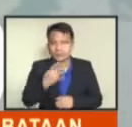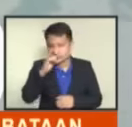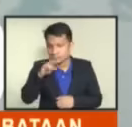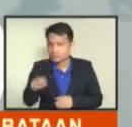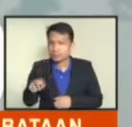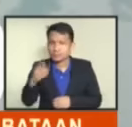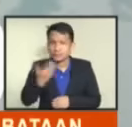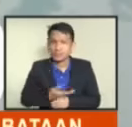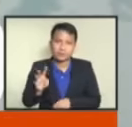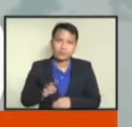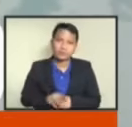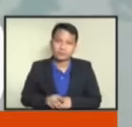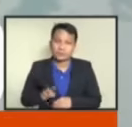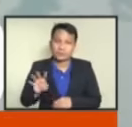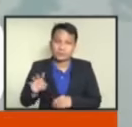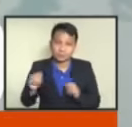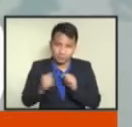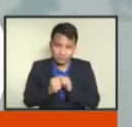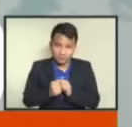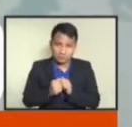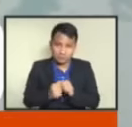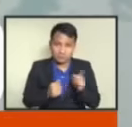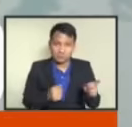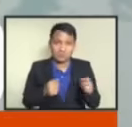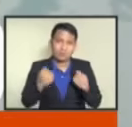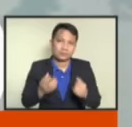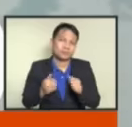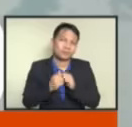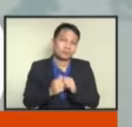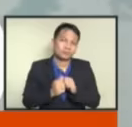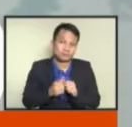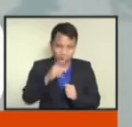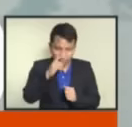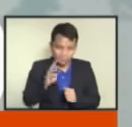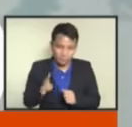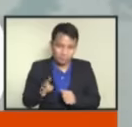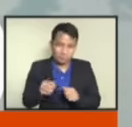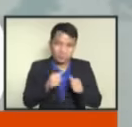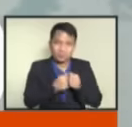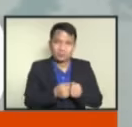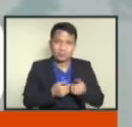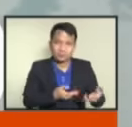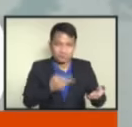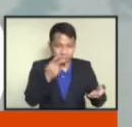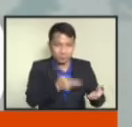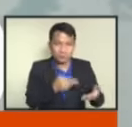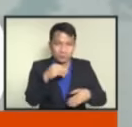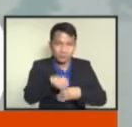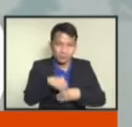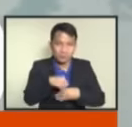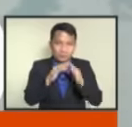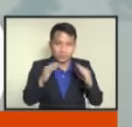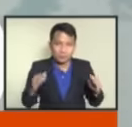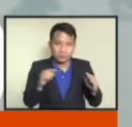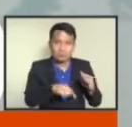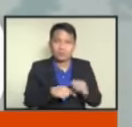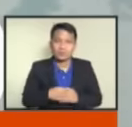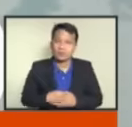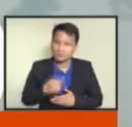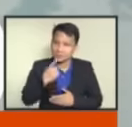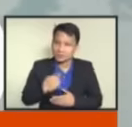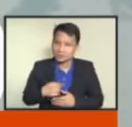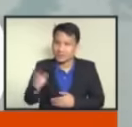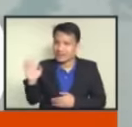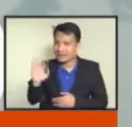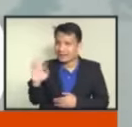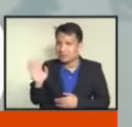anak niyo? 4 years old po. Kasama yung anak niyo po. Kasama yung anak ko. Tapos sir, yung babae mismo, nakikita ko po sa loob ng pamamahay namin, nagsabi pa,